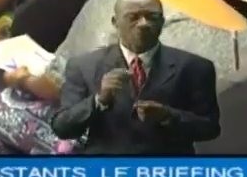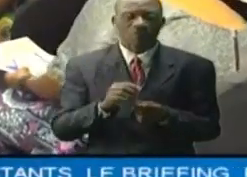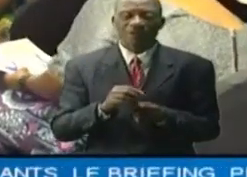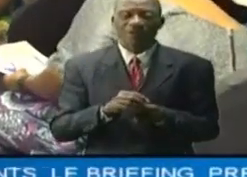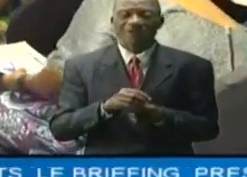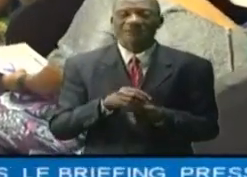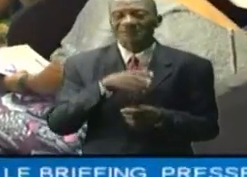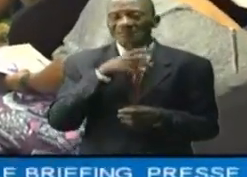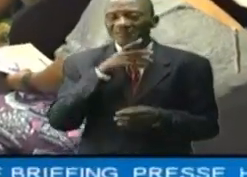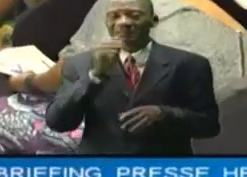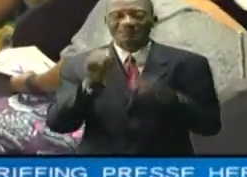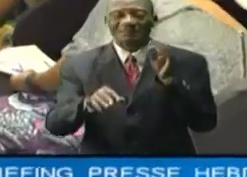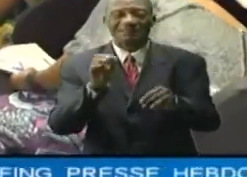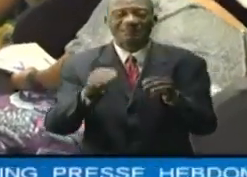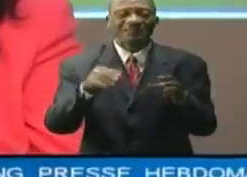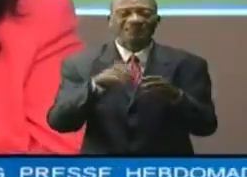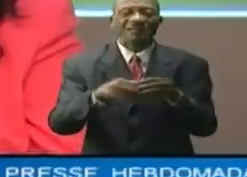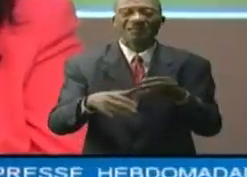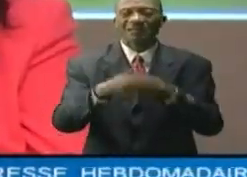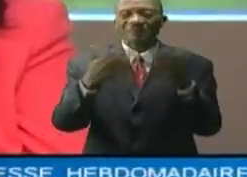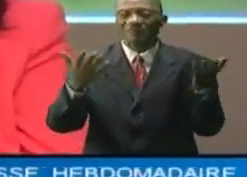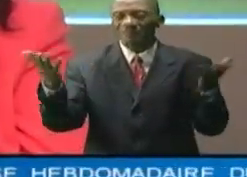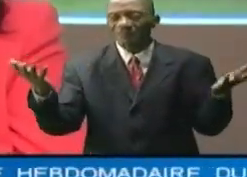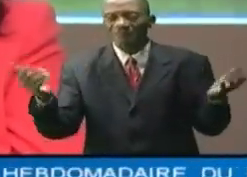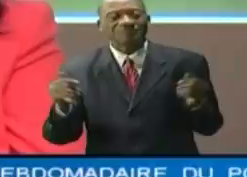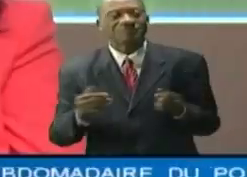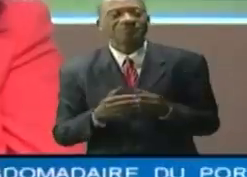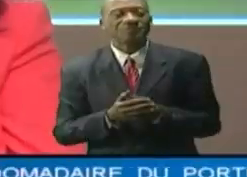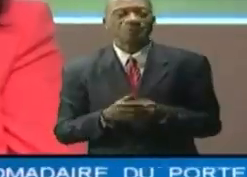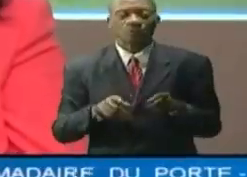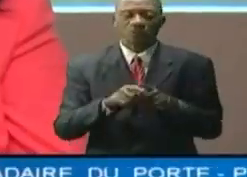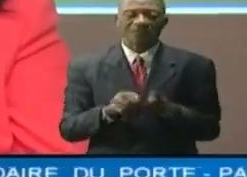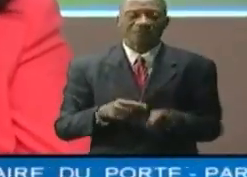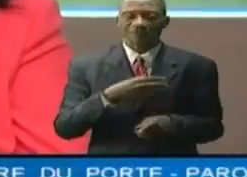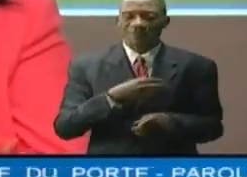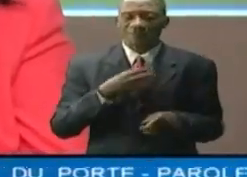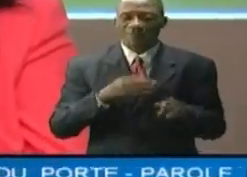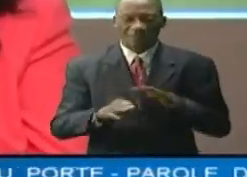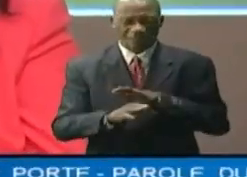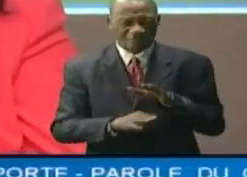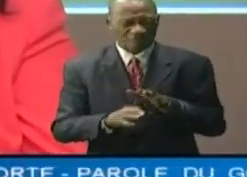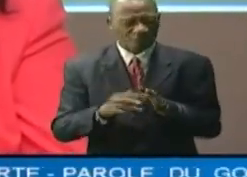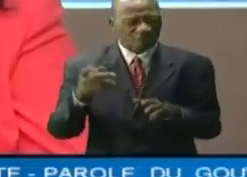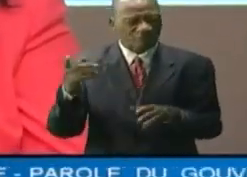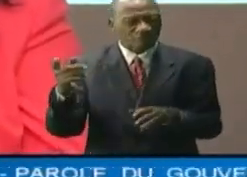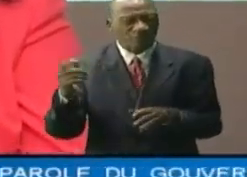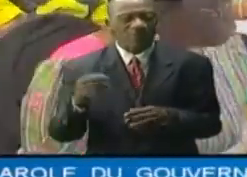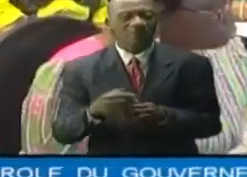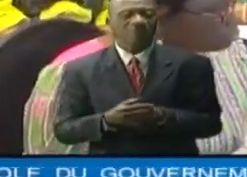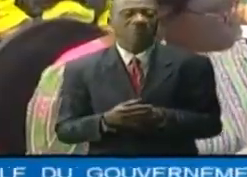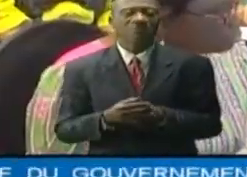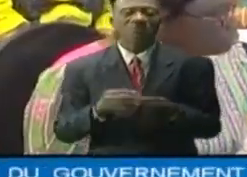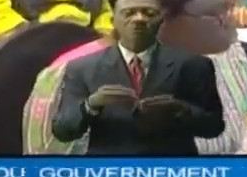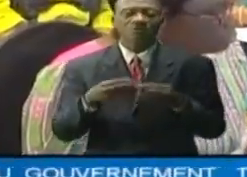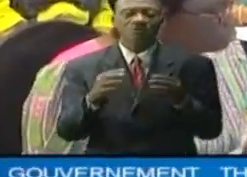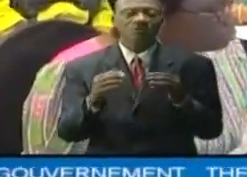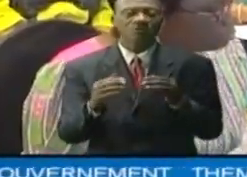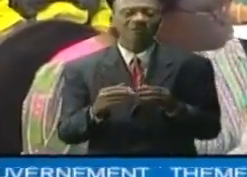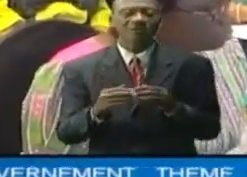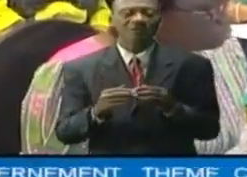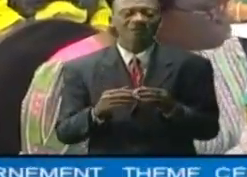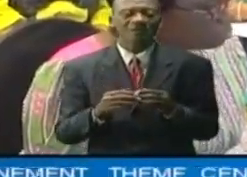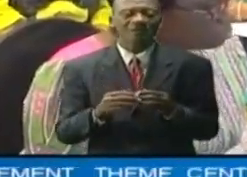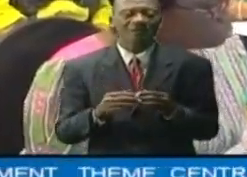préparatoires étaient également une occasion pour la présidente de la Fondation Neema de lancer un appel aux femmes pour défendre les couleurs